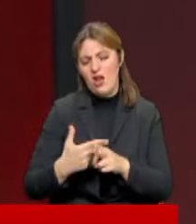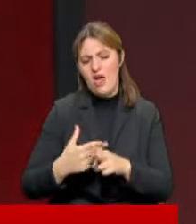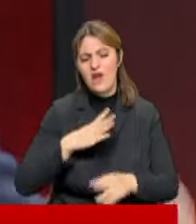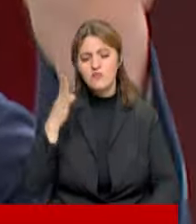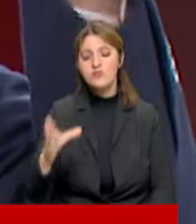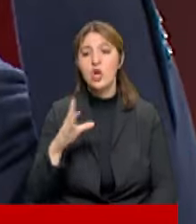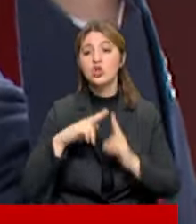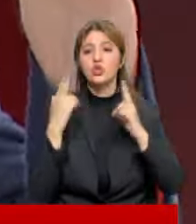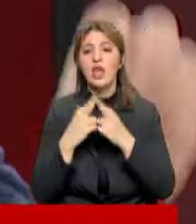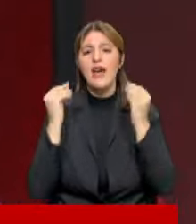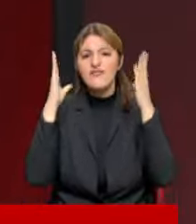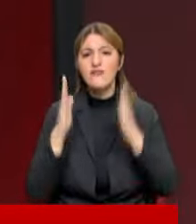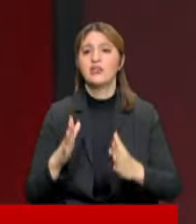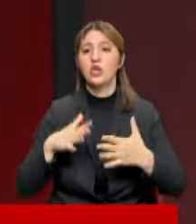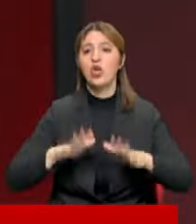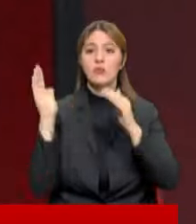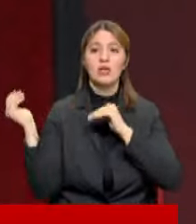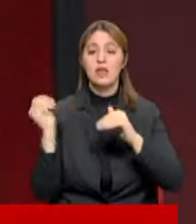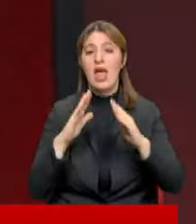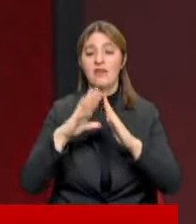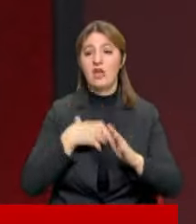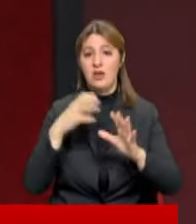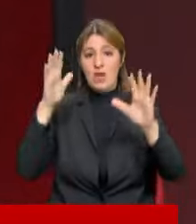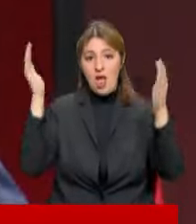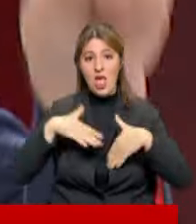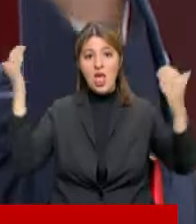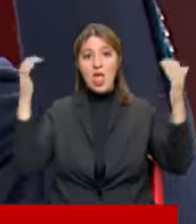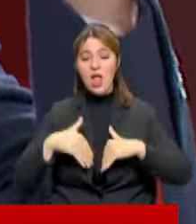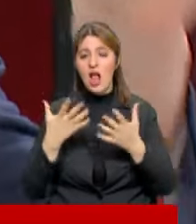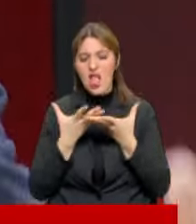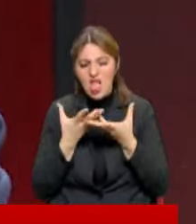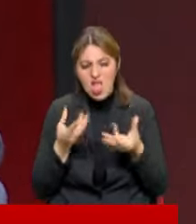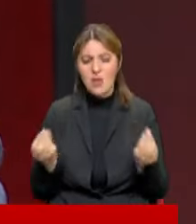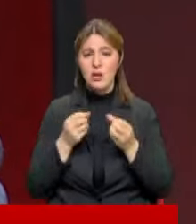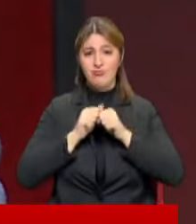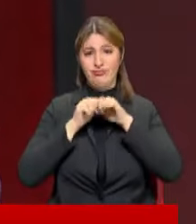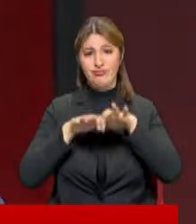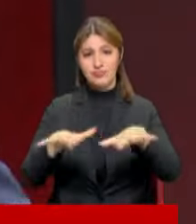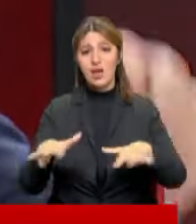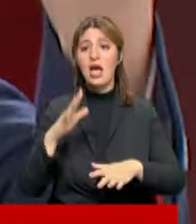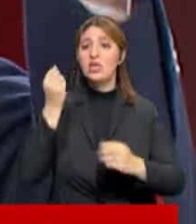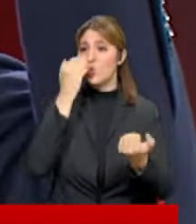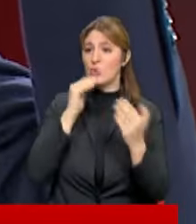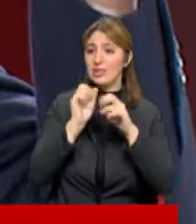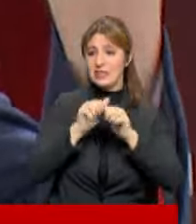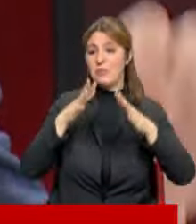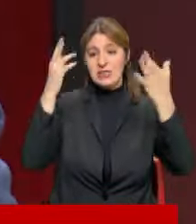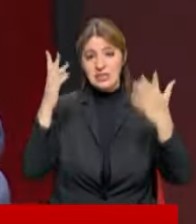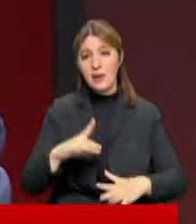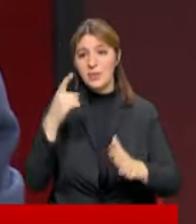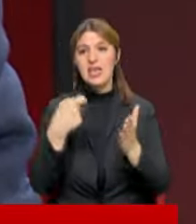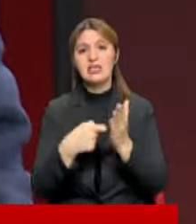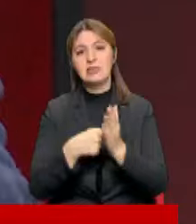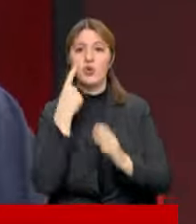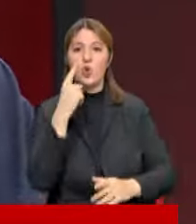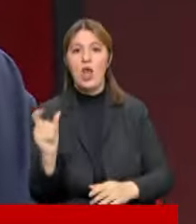bunun dünyanın en fazla göçmenine ev sahipliği yaparsanız yozlaşma yaygınlaşırsa Liyakat sist yerine bir ad